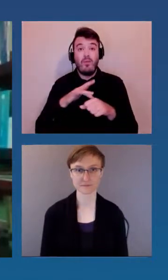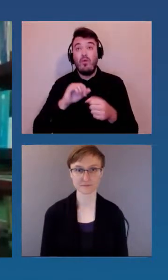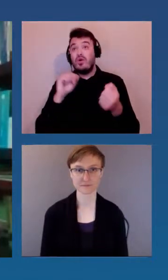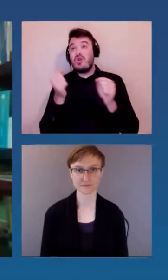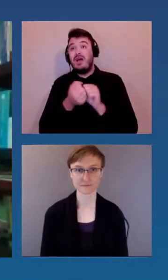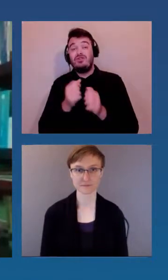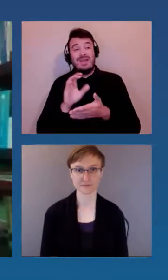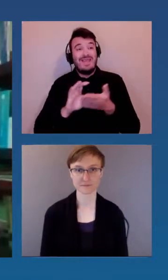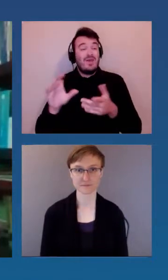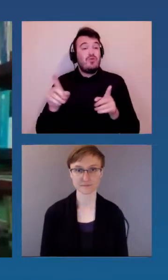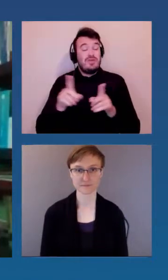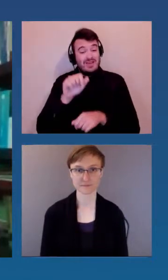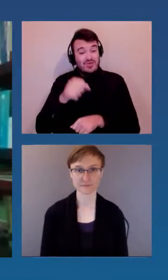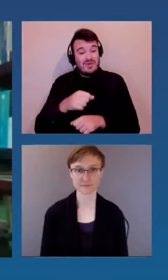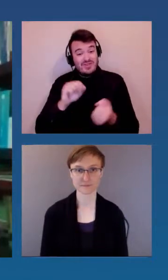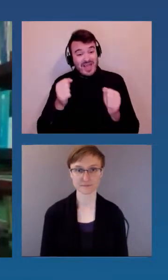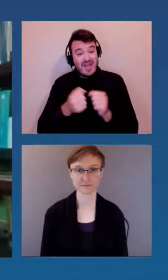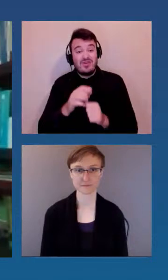web, les